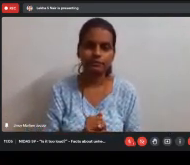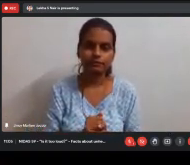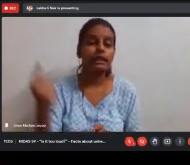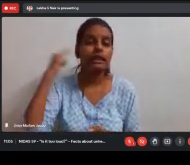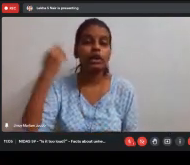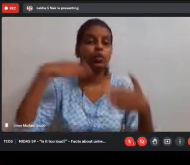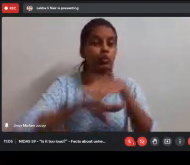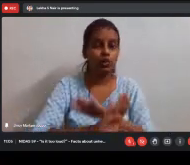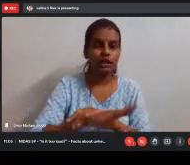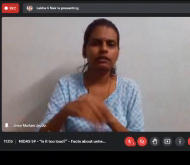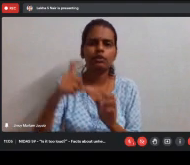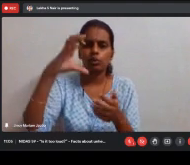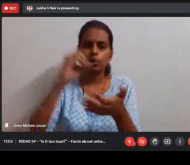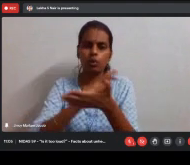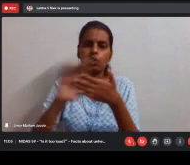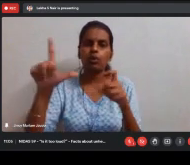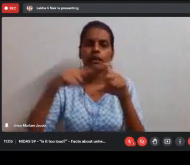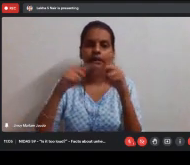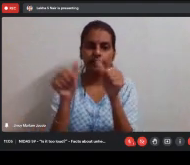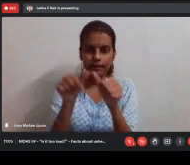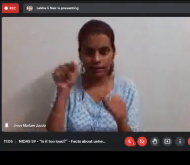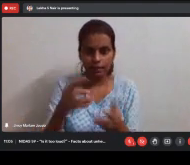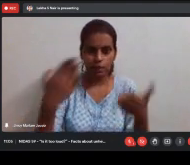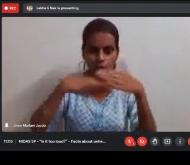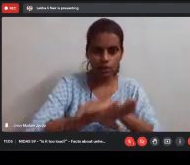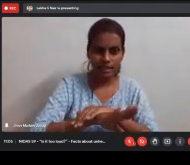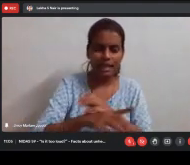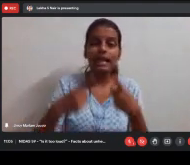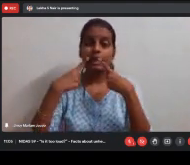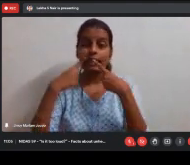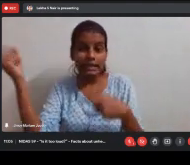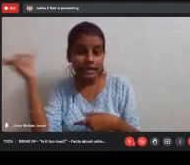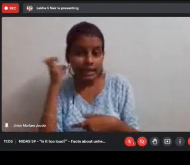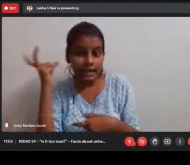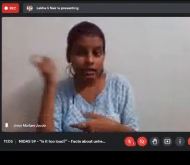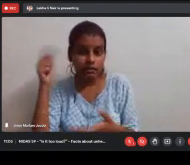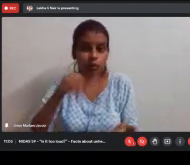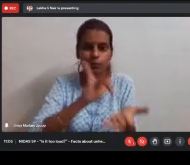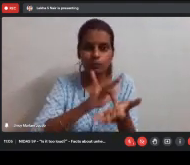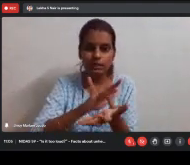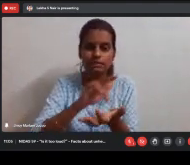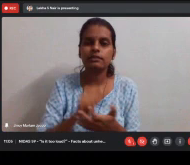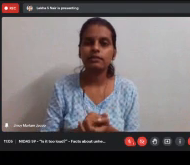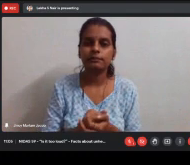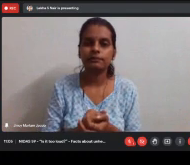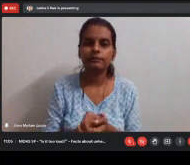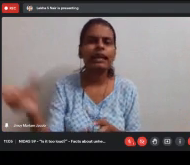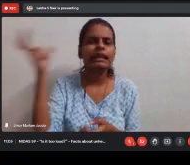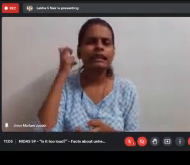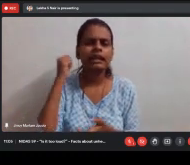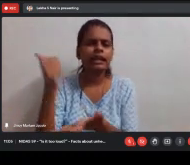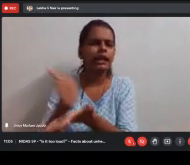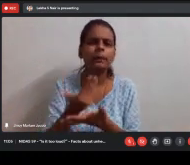Hair-like structures called stereocilia sit on top of hair cells and are grouped together as hair cell bundles inside the cochlea.